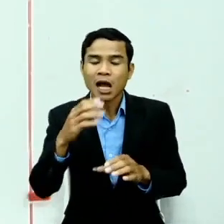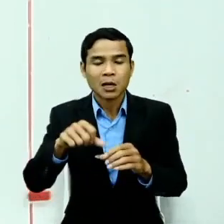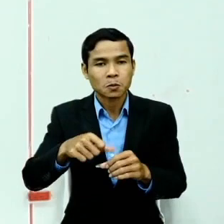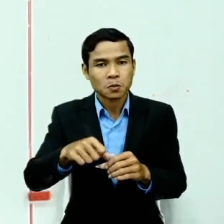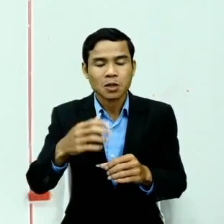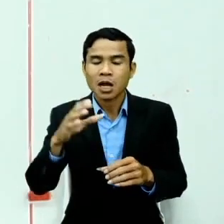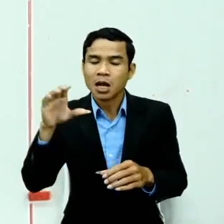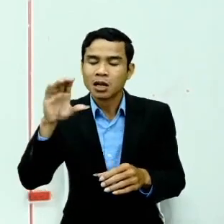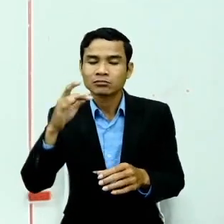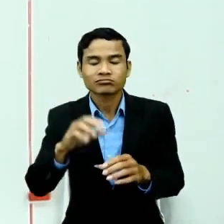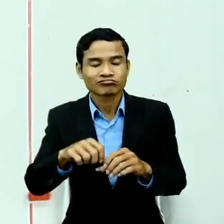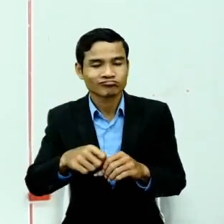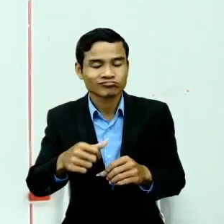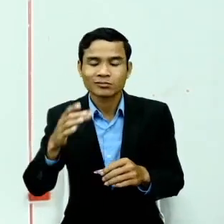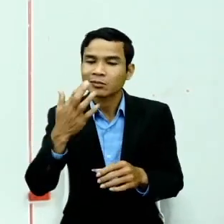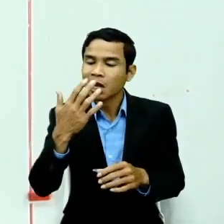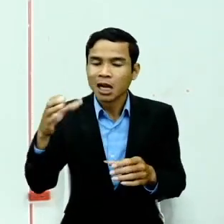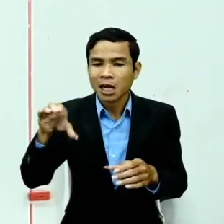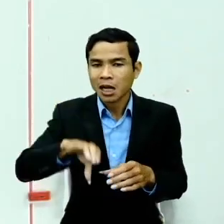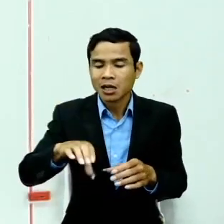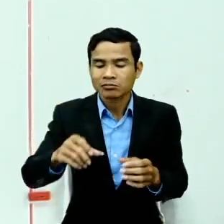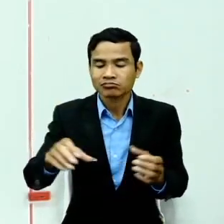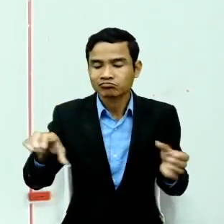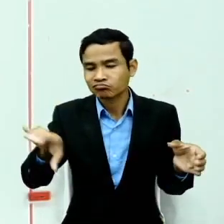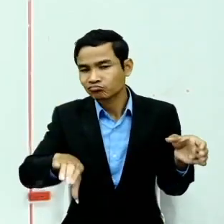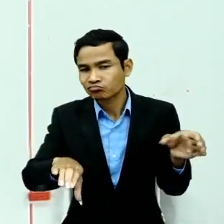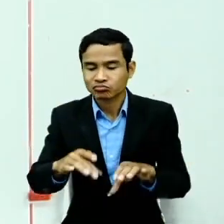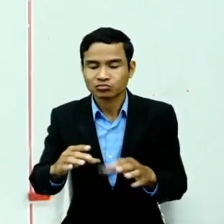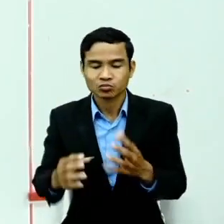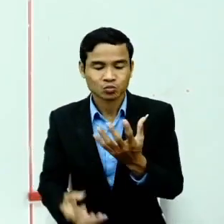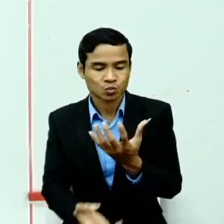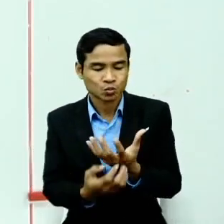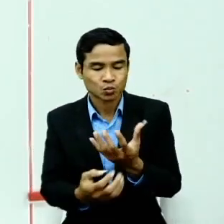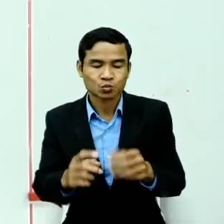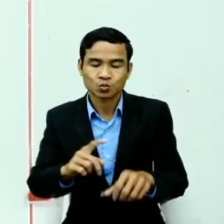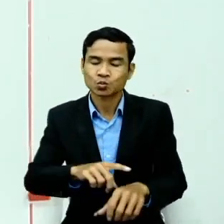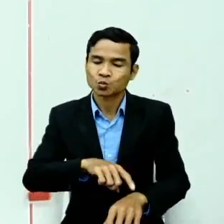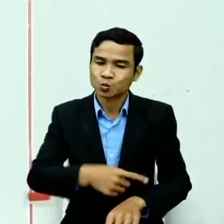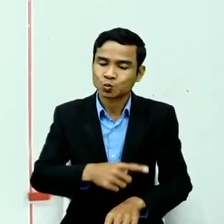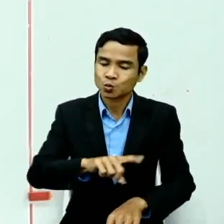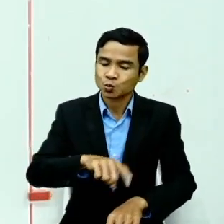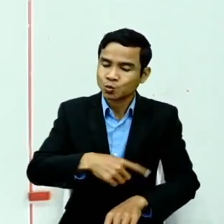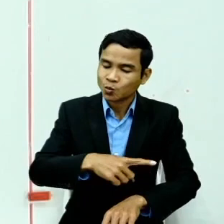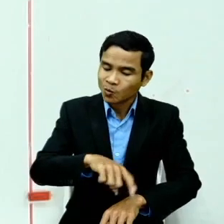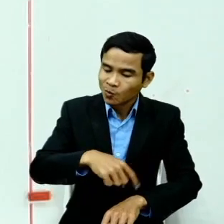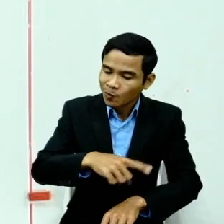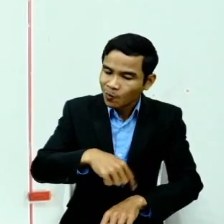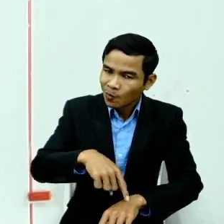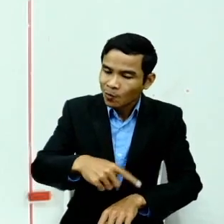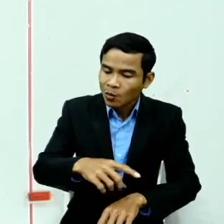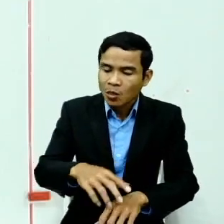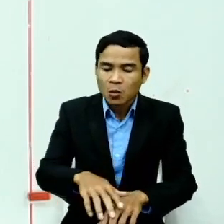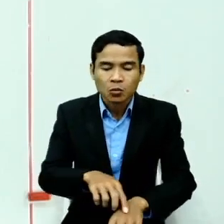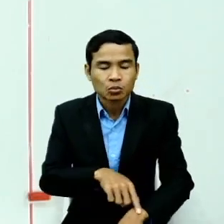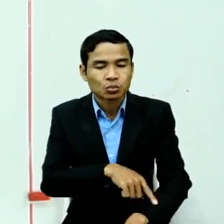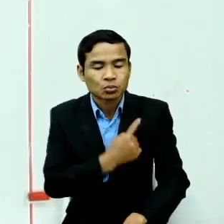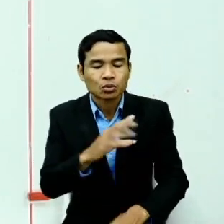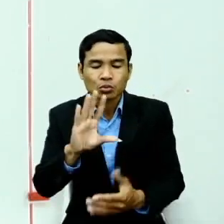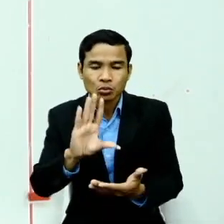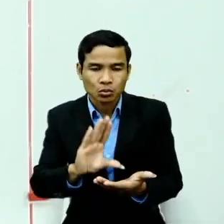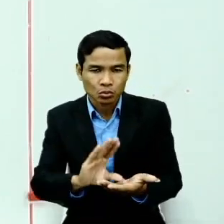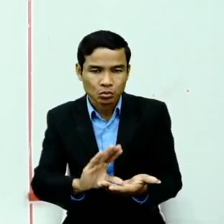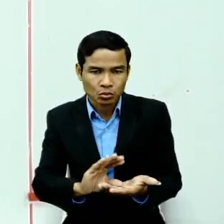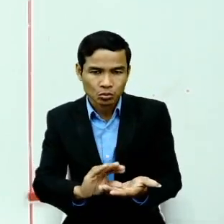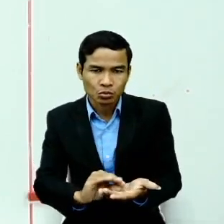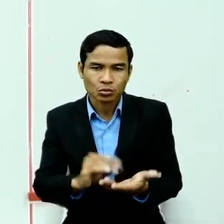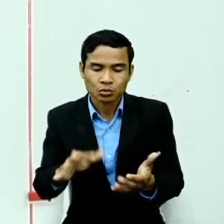cha bận này tháng tục ở phụ ở dú cha đồng bay ở riêng cha đồng bay để riêng tự tới về để khả tới cha tự thao